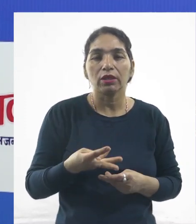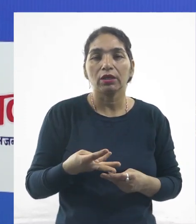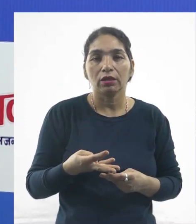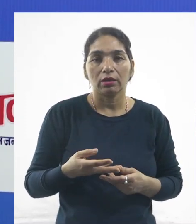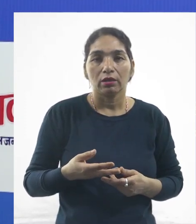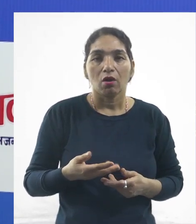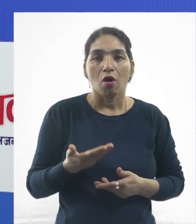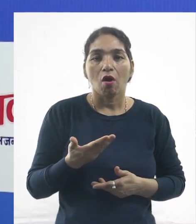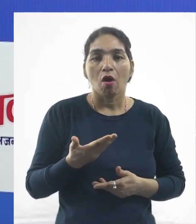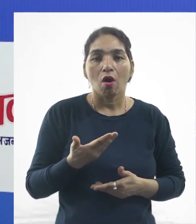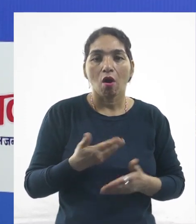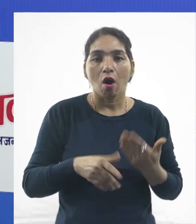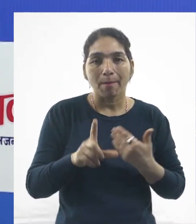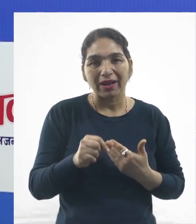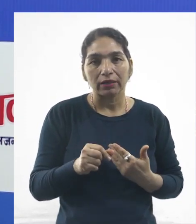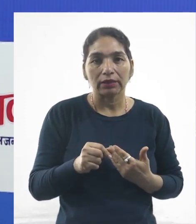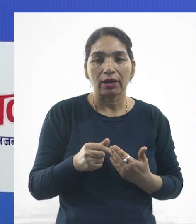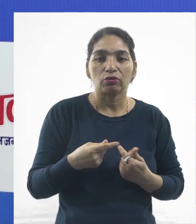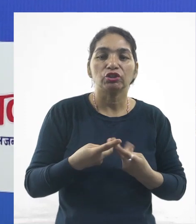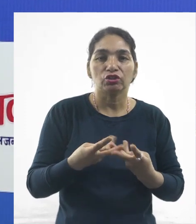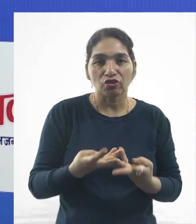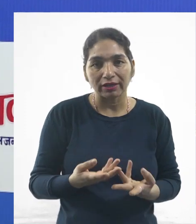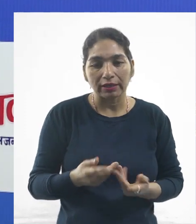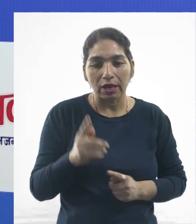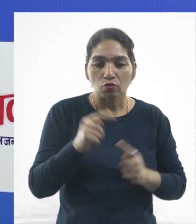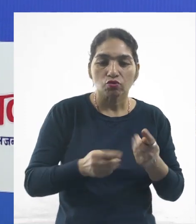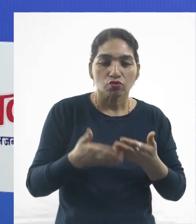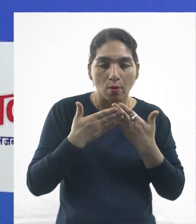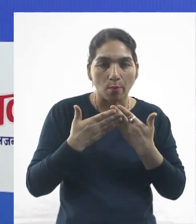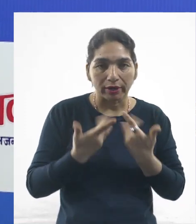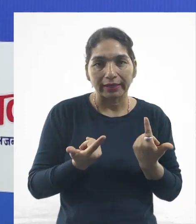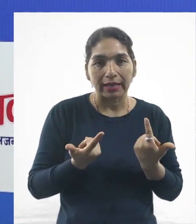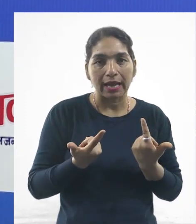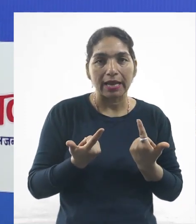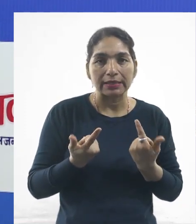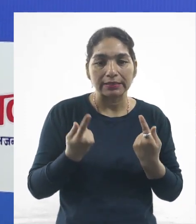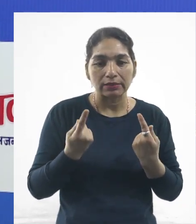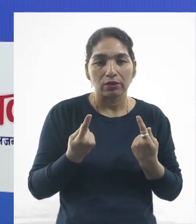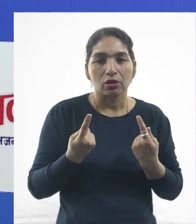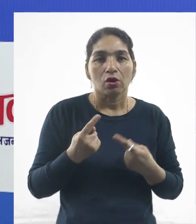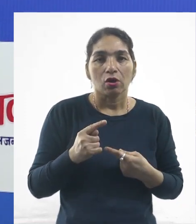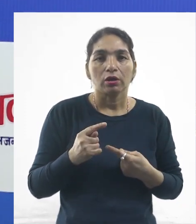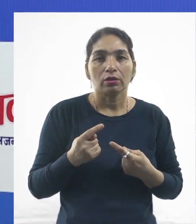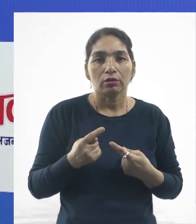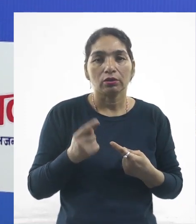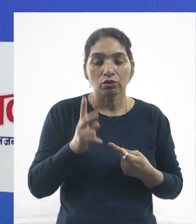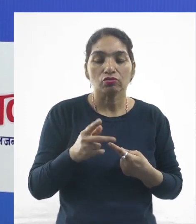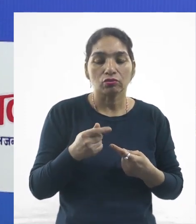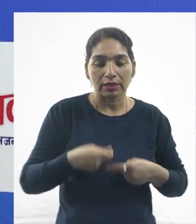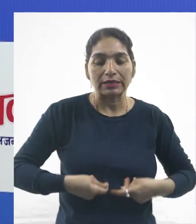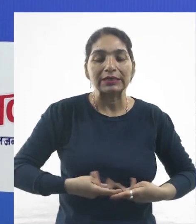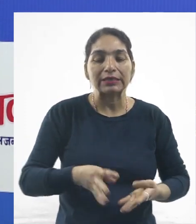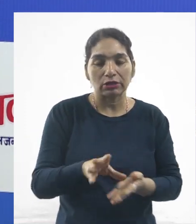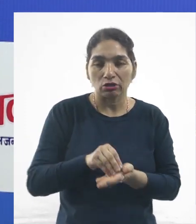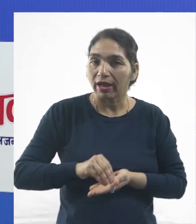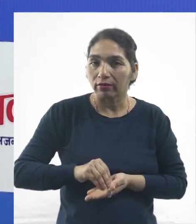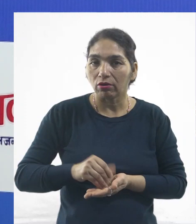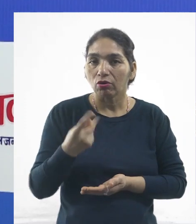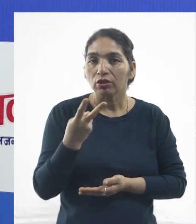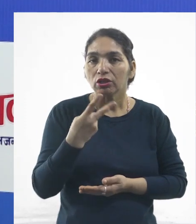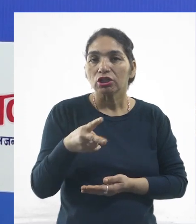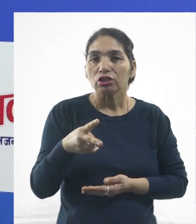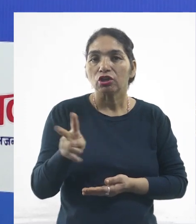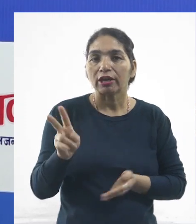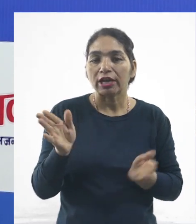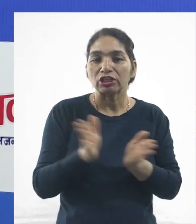कुन अपाङ्गता कस्तो सहायक सामग्री कति अध्ययन गरेका होइन उहाँको आर्थिक स्तर के छ भन्ने खालको एउटा डाटा हुन्छ नि एउटा तथ्याङ्क कतिजना छौँ भने